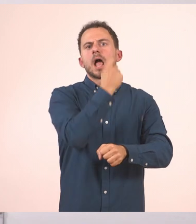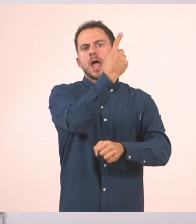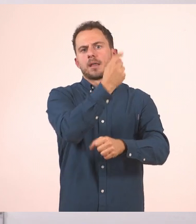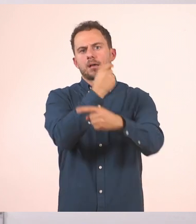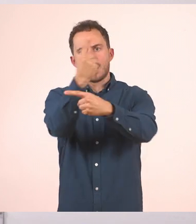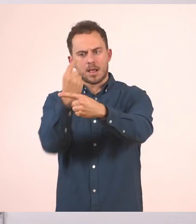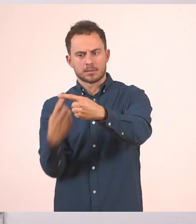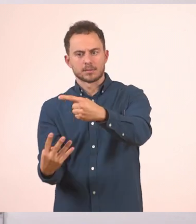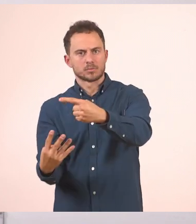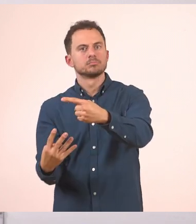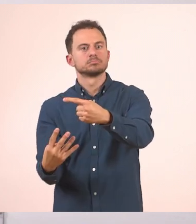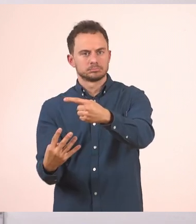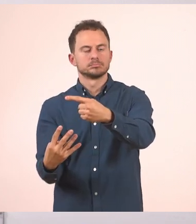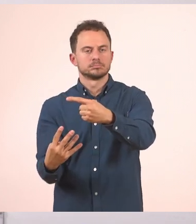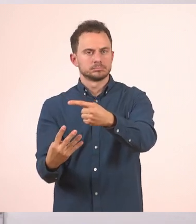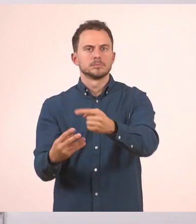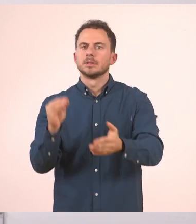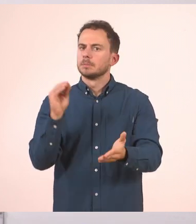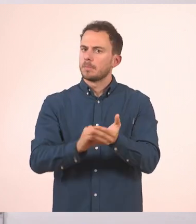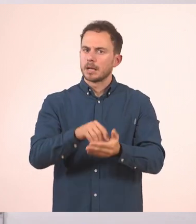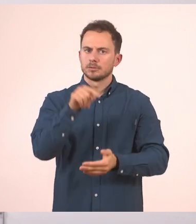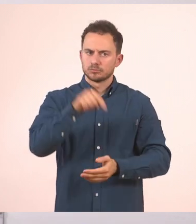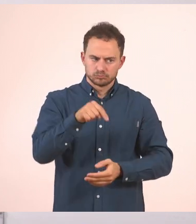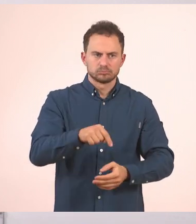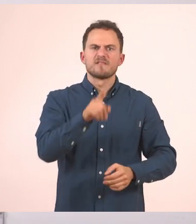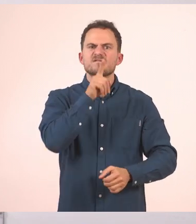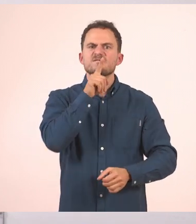πάρω πάλι το ίδιο χαρτί α4